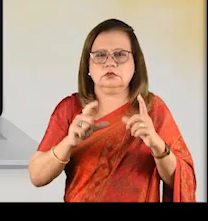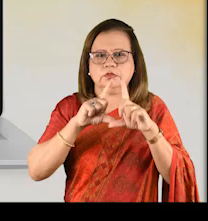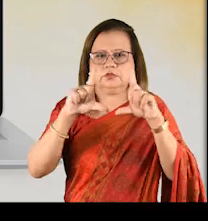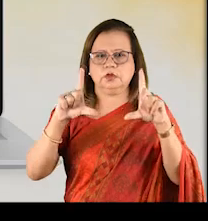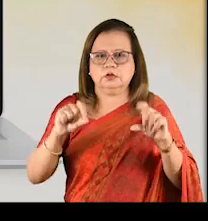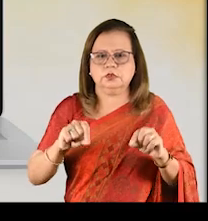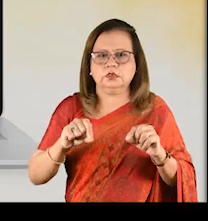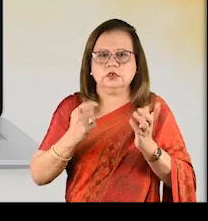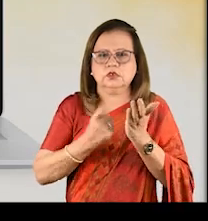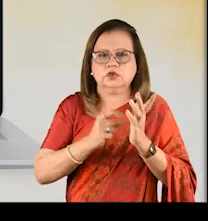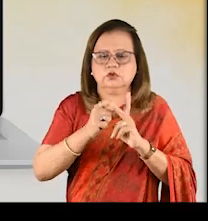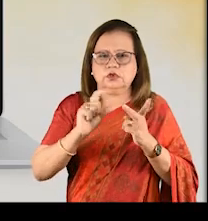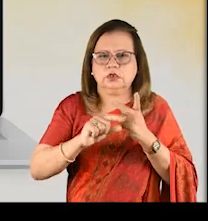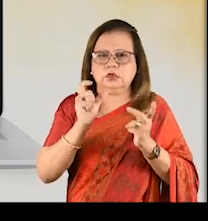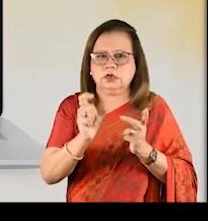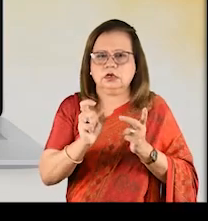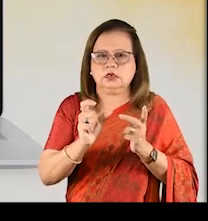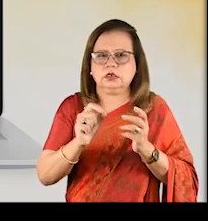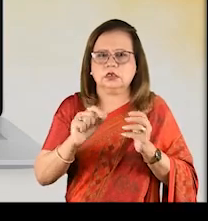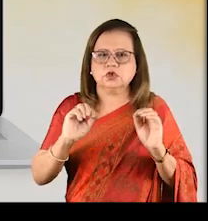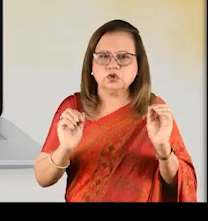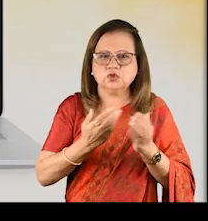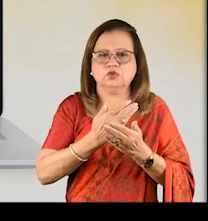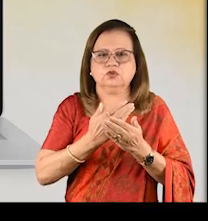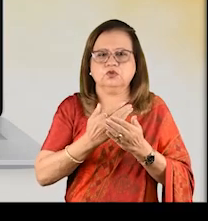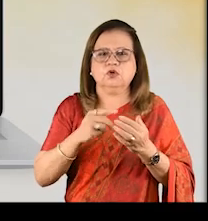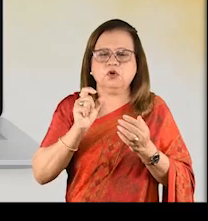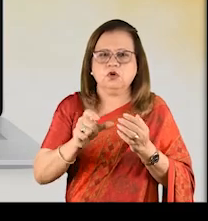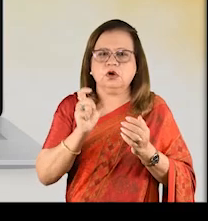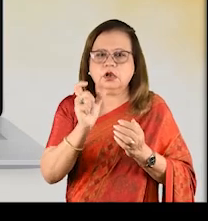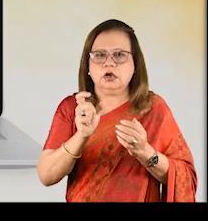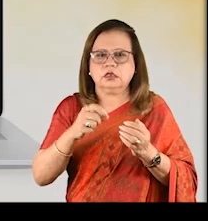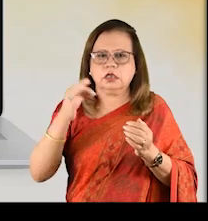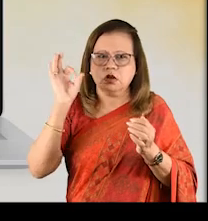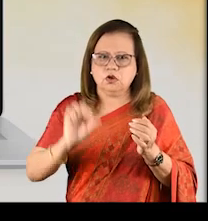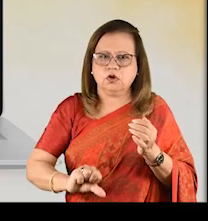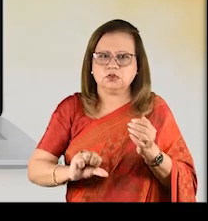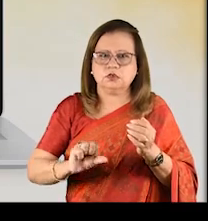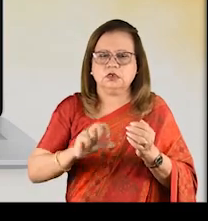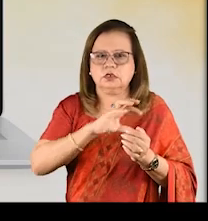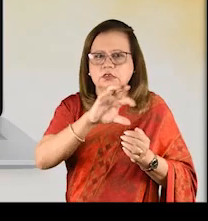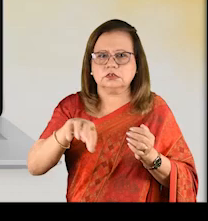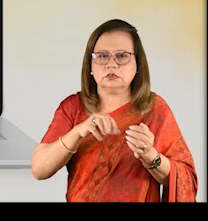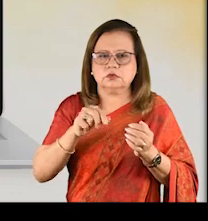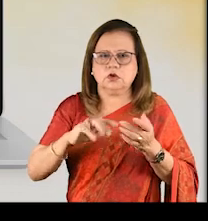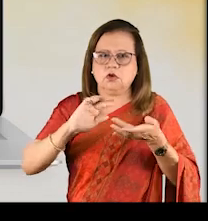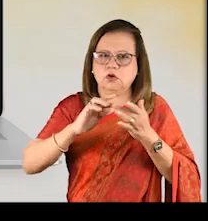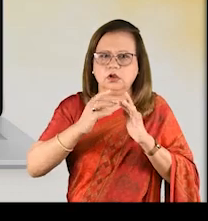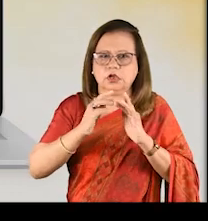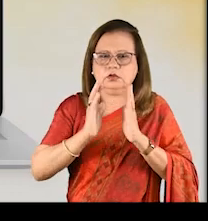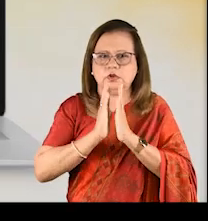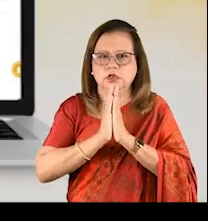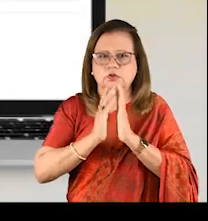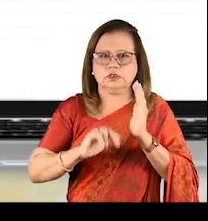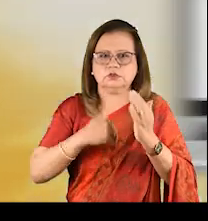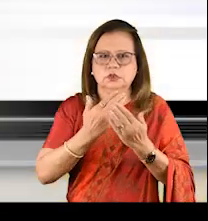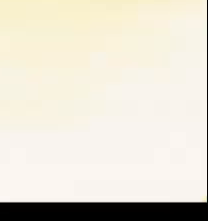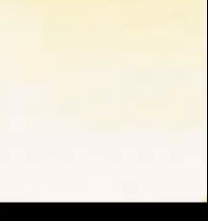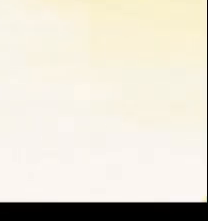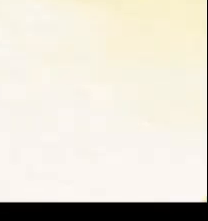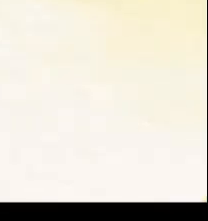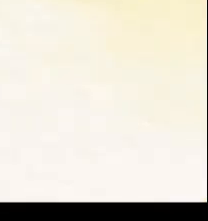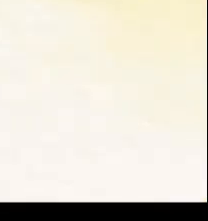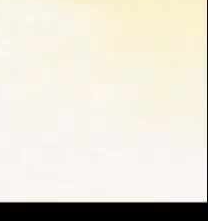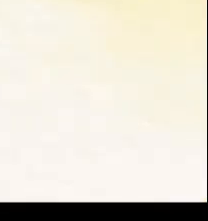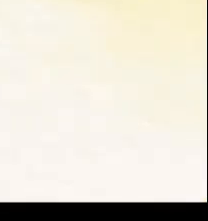पत्र, UDID कार्ड के नवीकरण और कार्ड के खो जाने की स्थिति में ऑनलाइन ही अनुरोध भी कर सकते हैं।